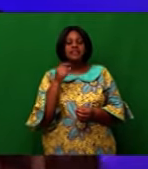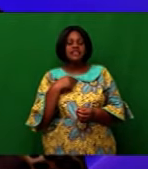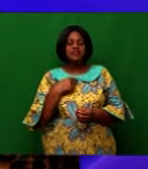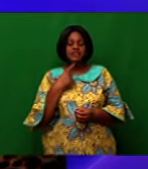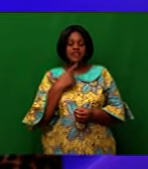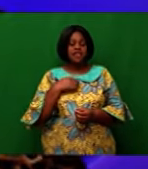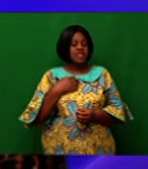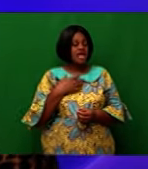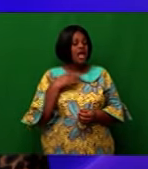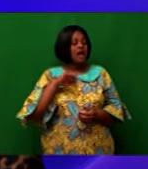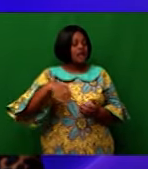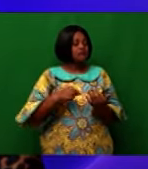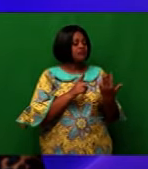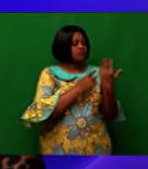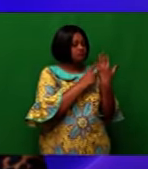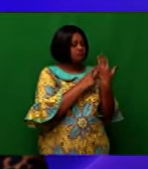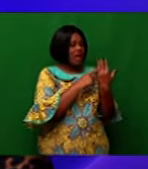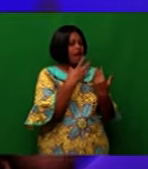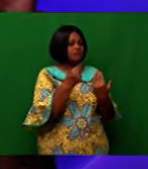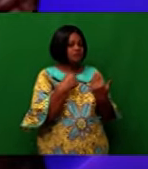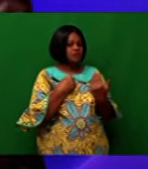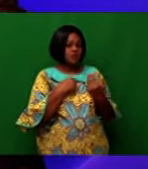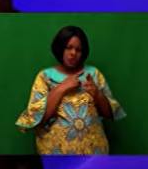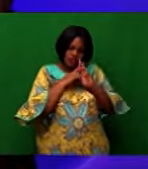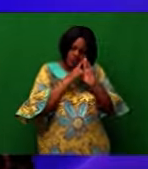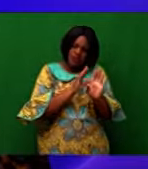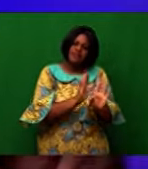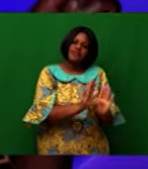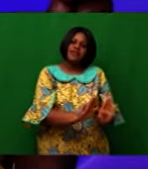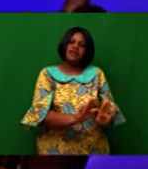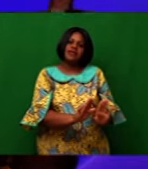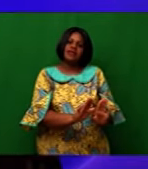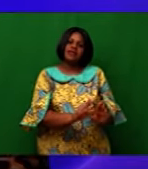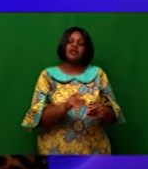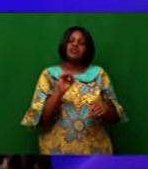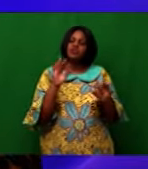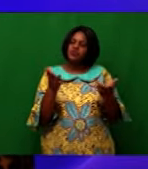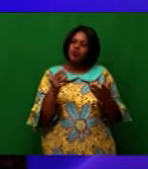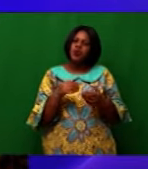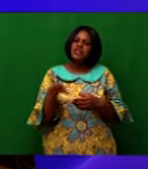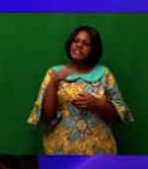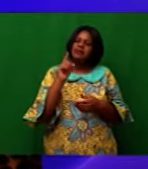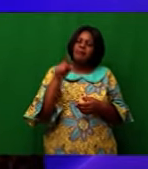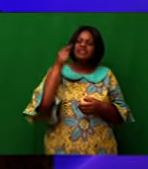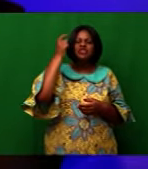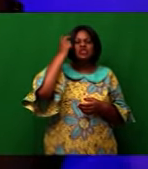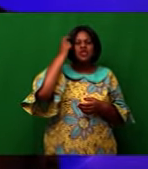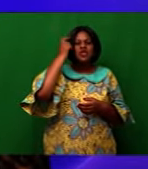ndiri mudzimai womunhu ndopapera sarangano nokuremekedzwa kokuroorana saka ngatigare tichizova